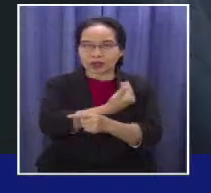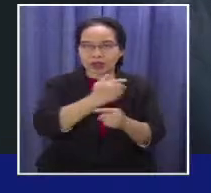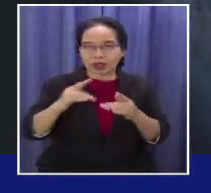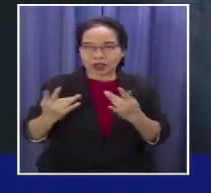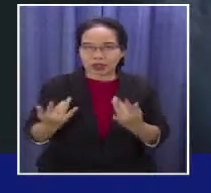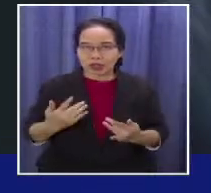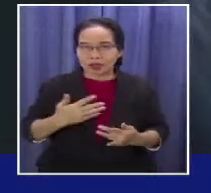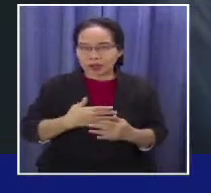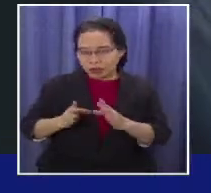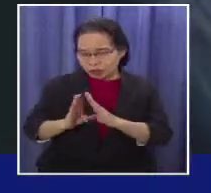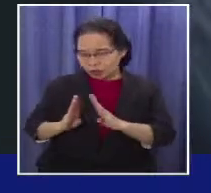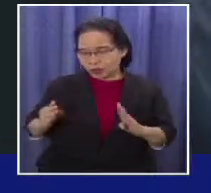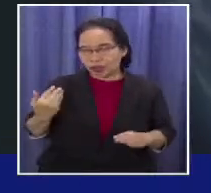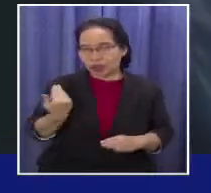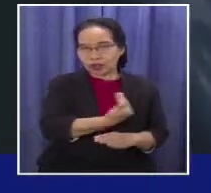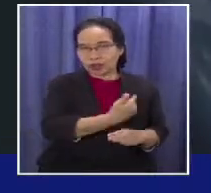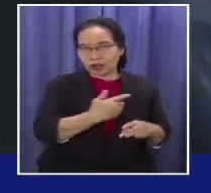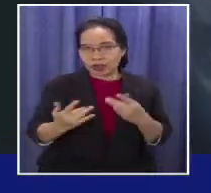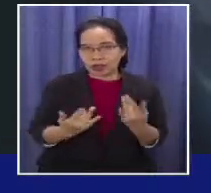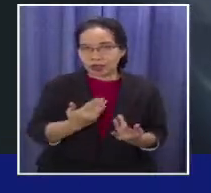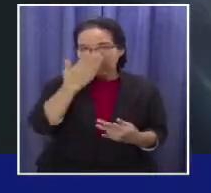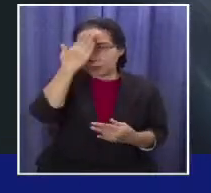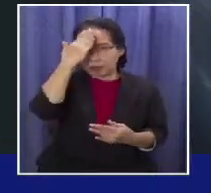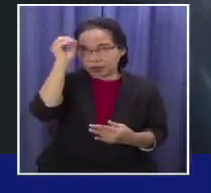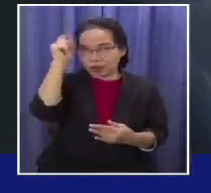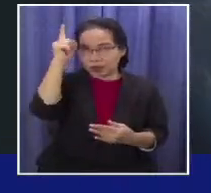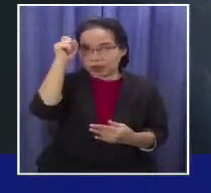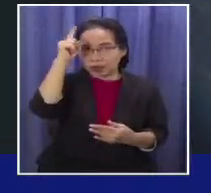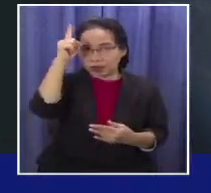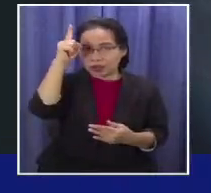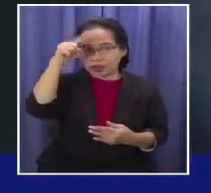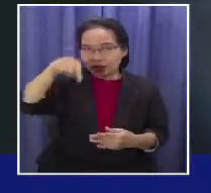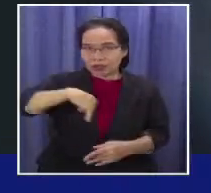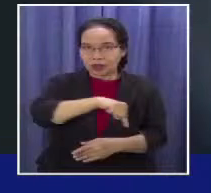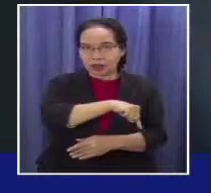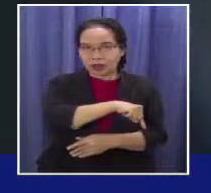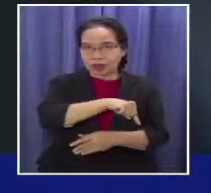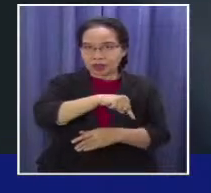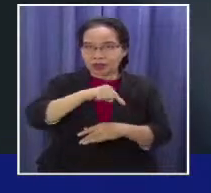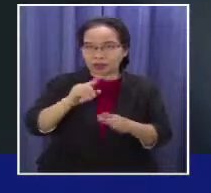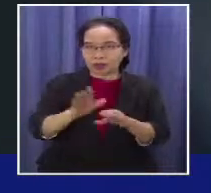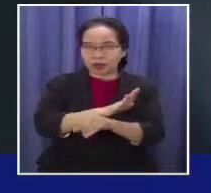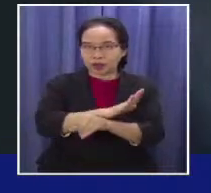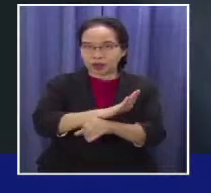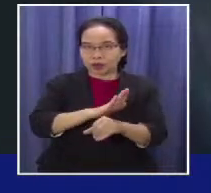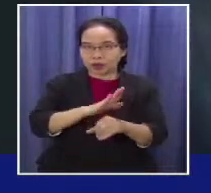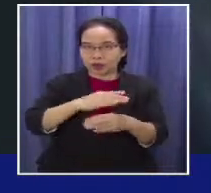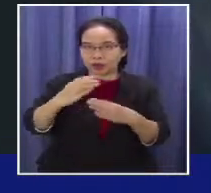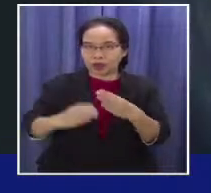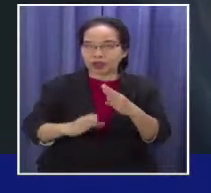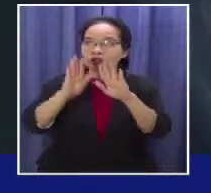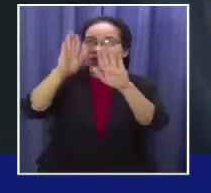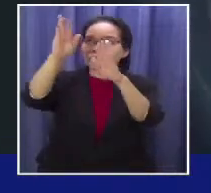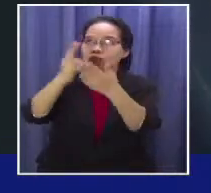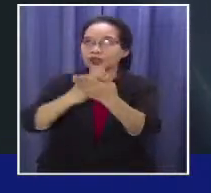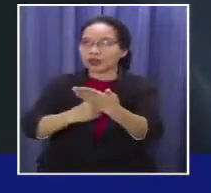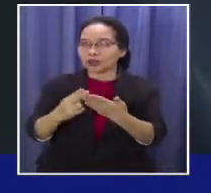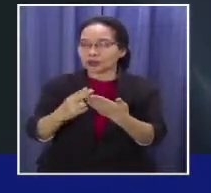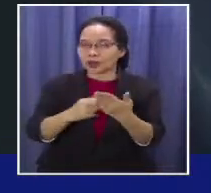hearts. Please open our hearts for us to understand completely your